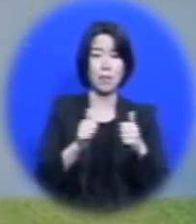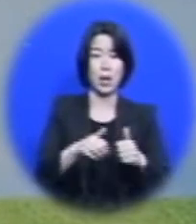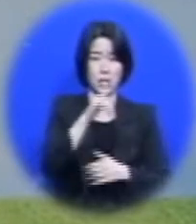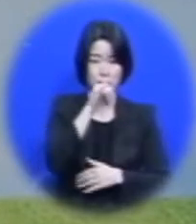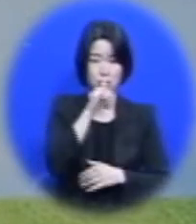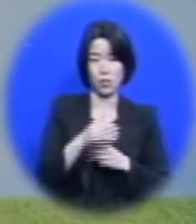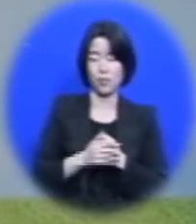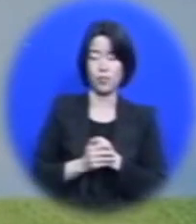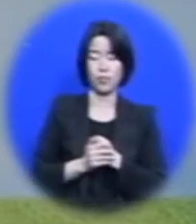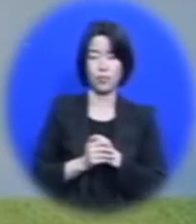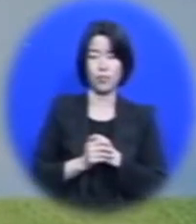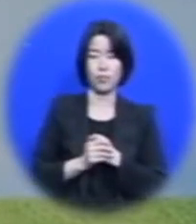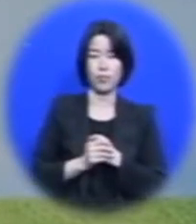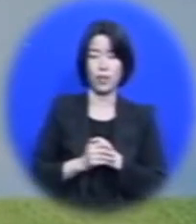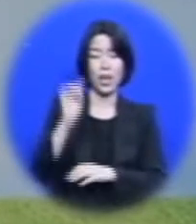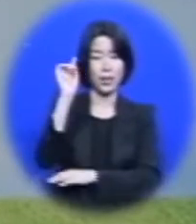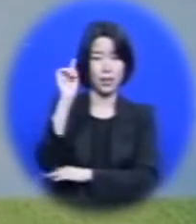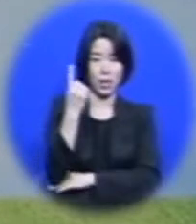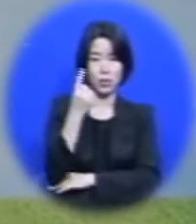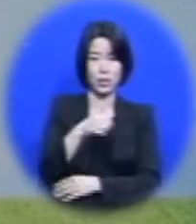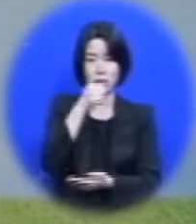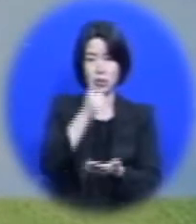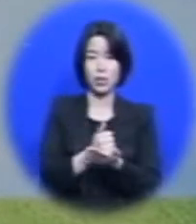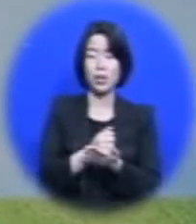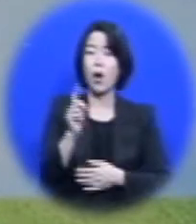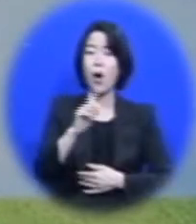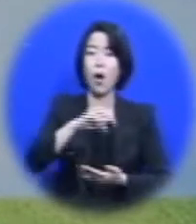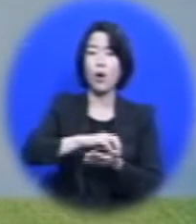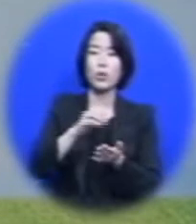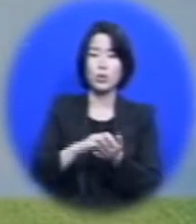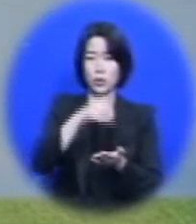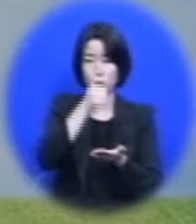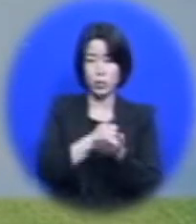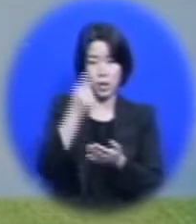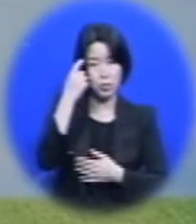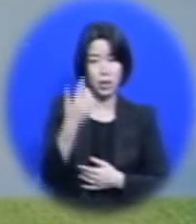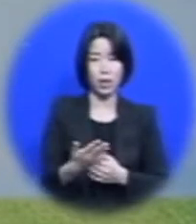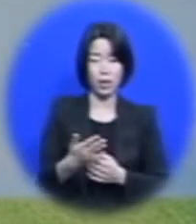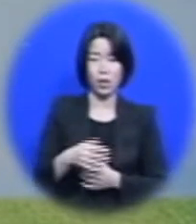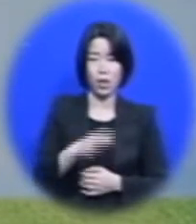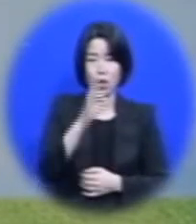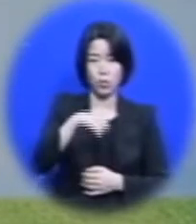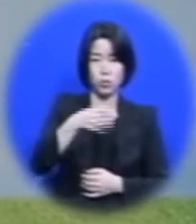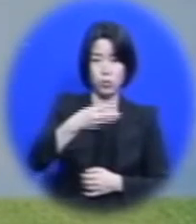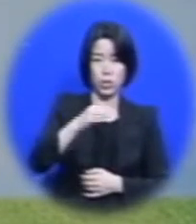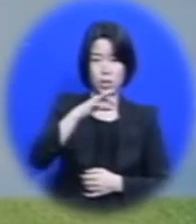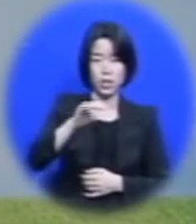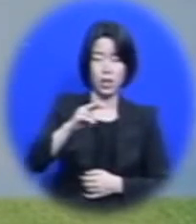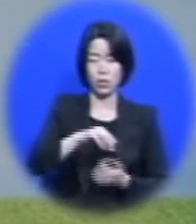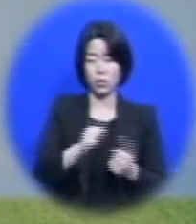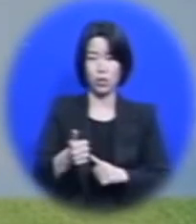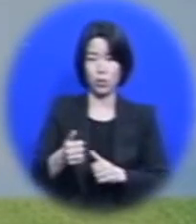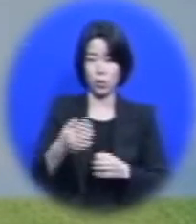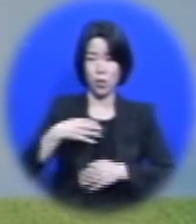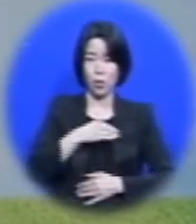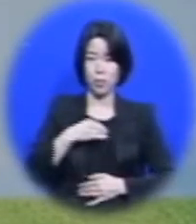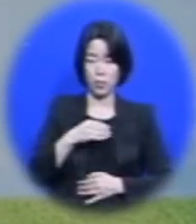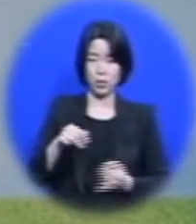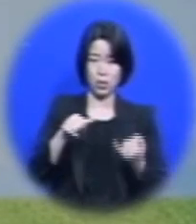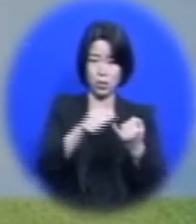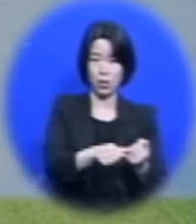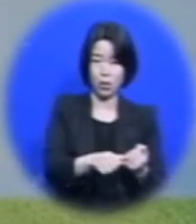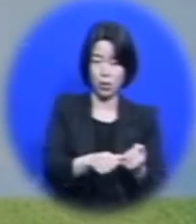거잖아요. 다윗이 지은 죄가 어느 정도 죄입니까? 우리아를 죽이고 밧세바와 간음한 게